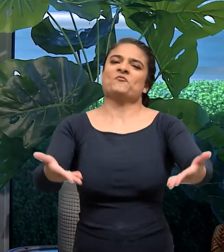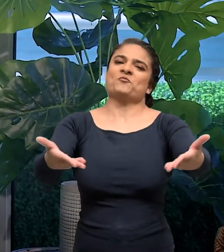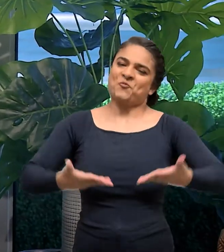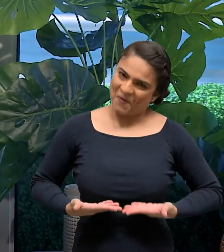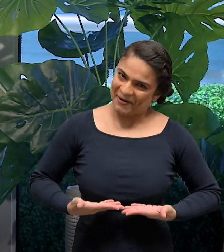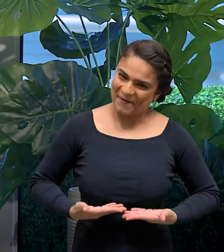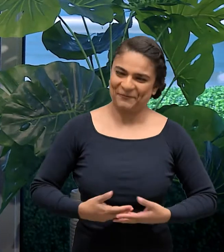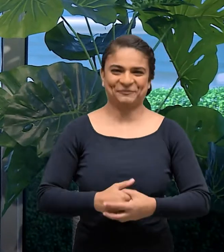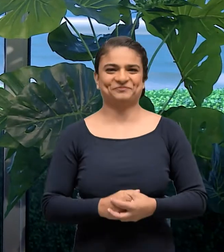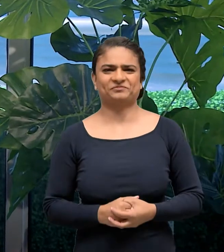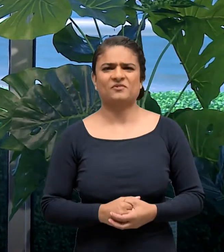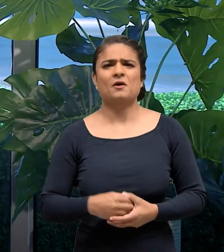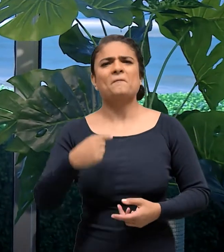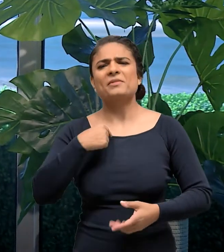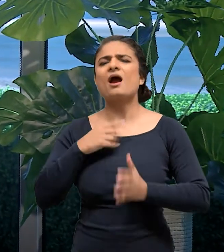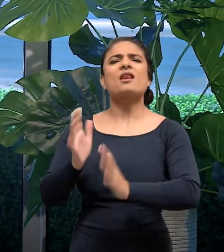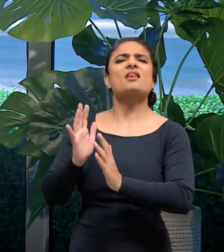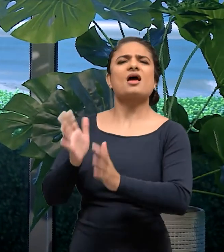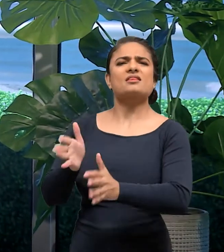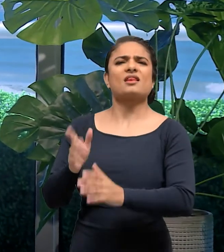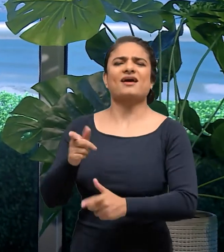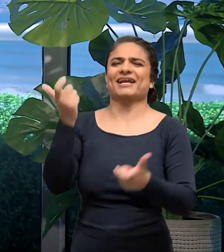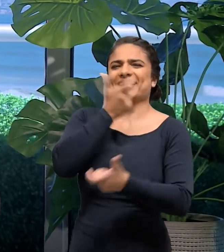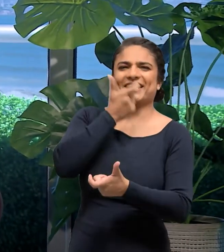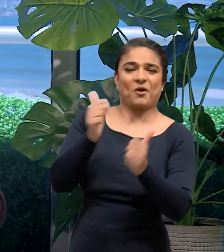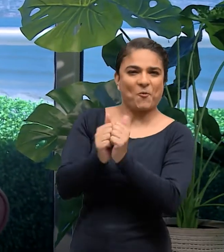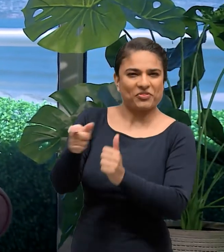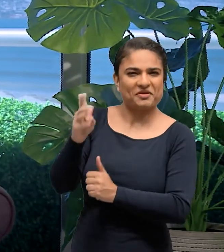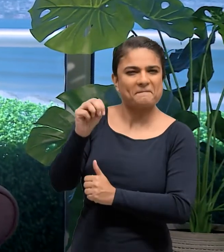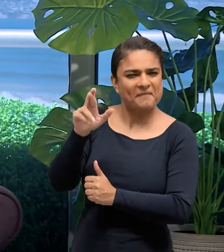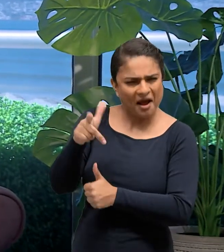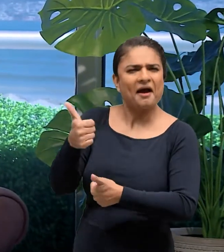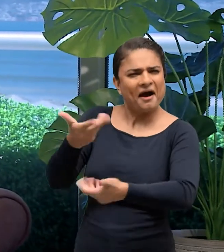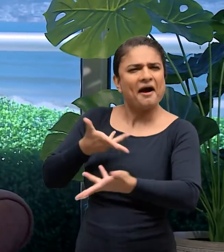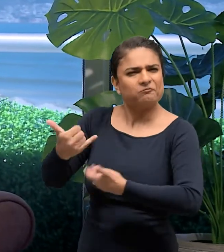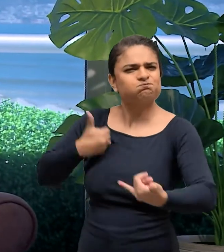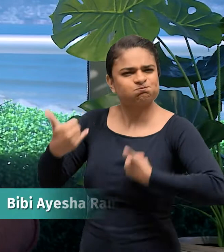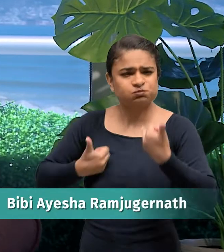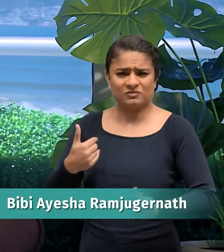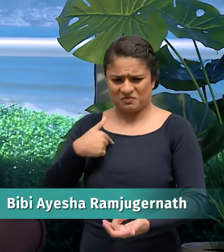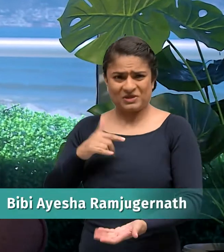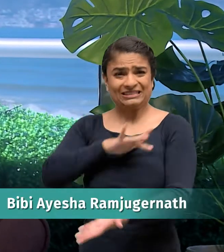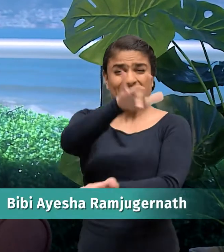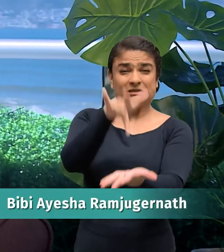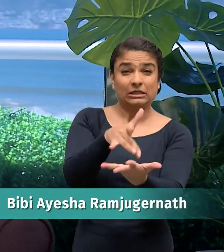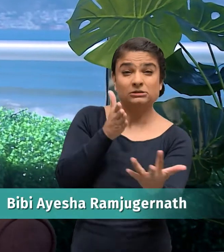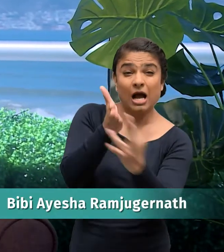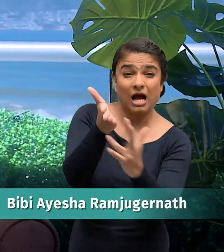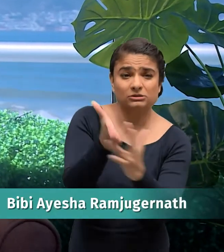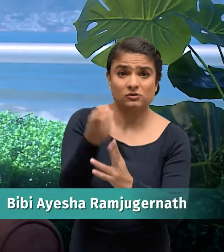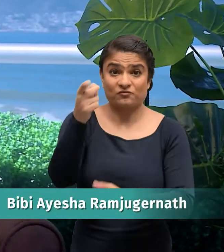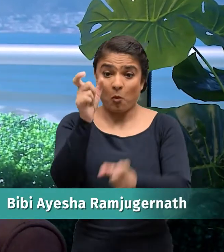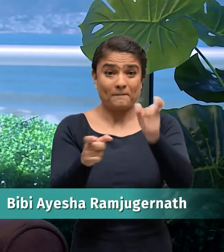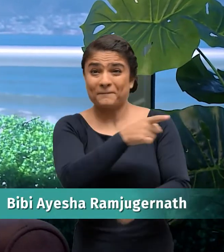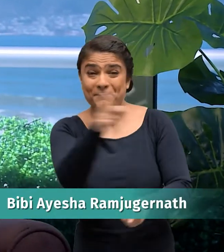Welkom terug. Ons kuier lekker hier met Dr. Marlene Roux. Universele ontwerp is sentraal tot toeganklikheid en vryheid vir persone